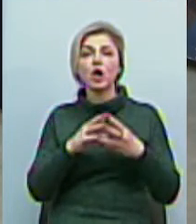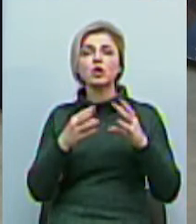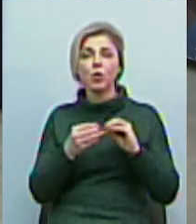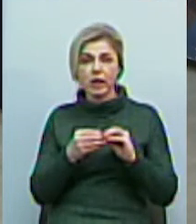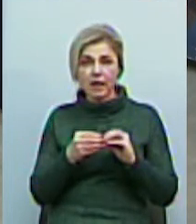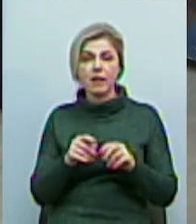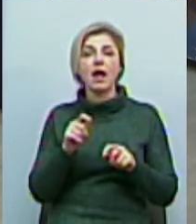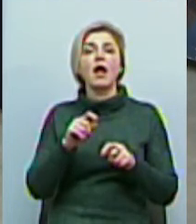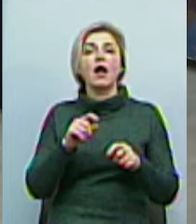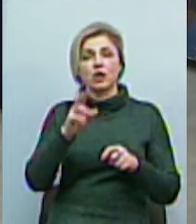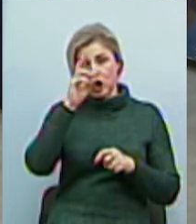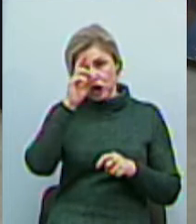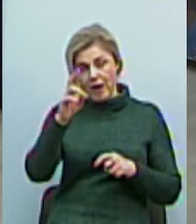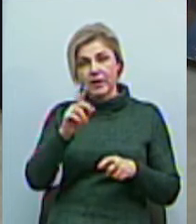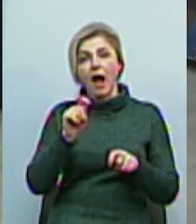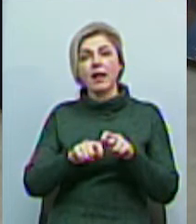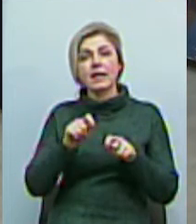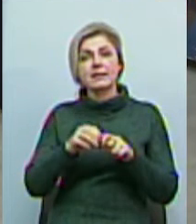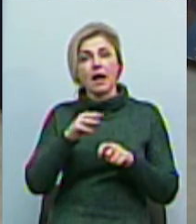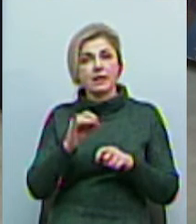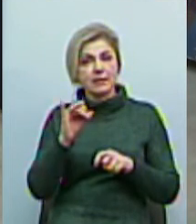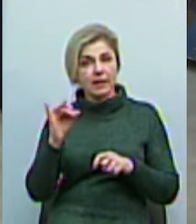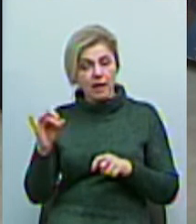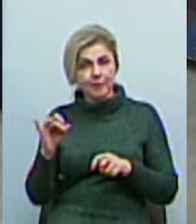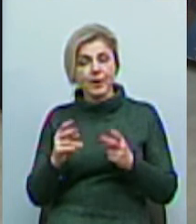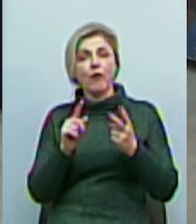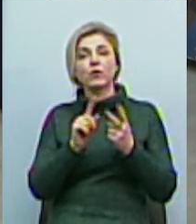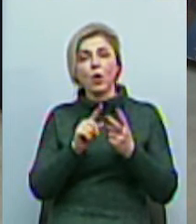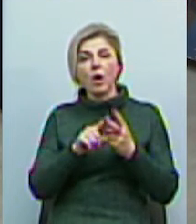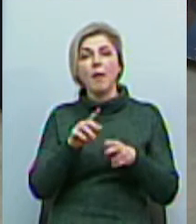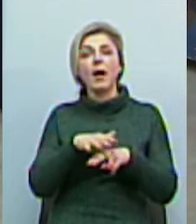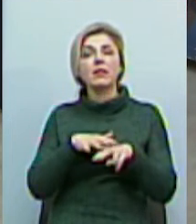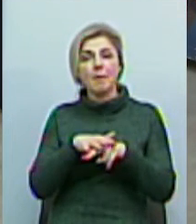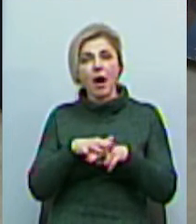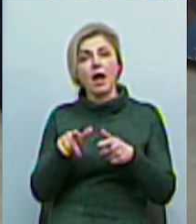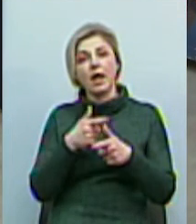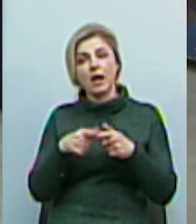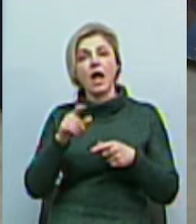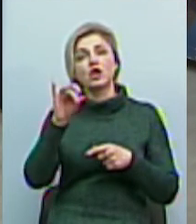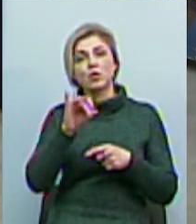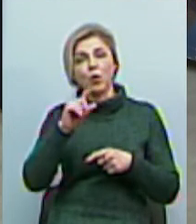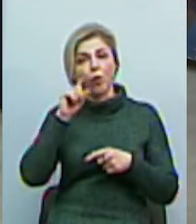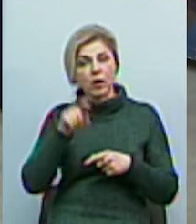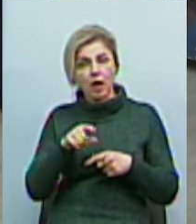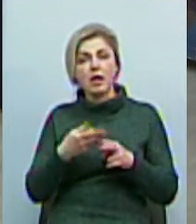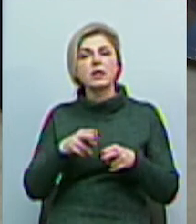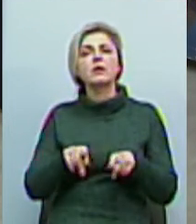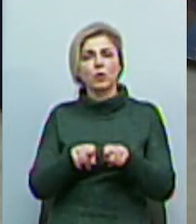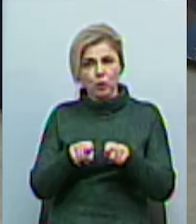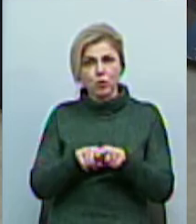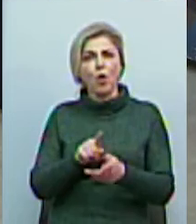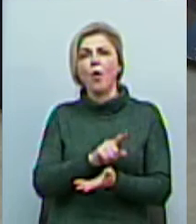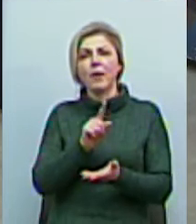підсумкової атестації. Це математика або історія України, це теж обов'язковий. Особа